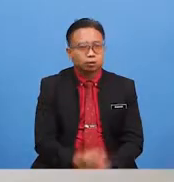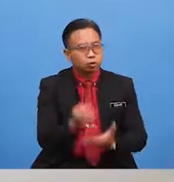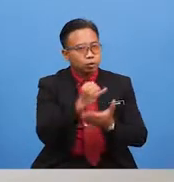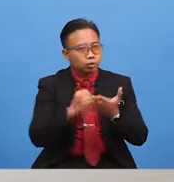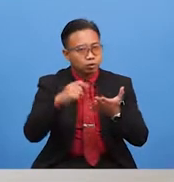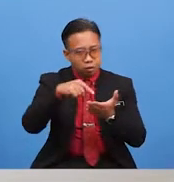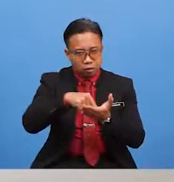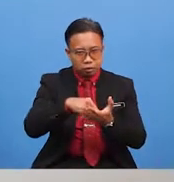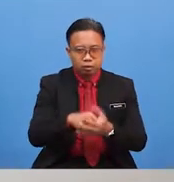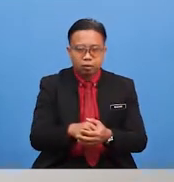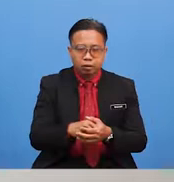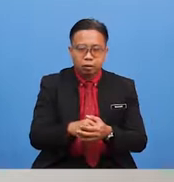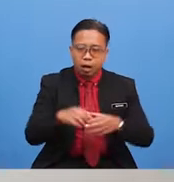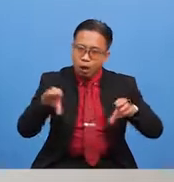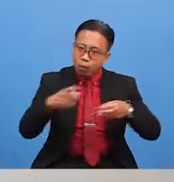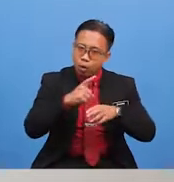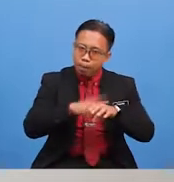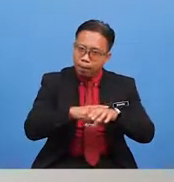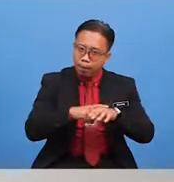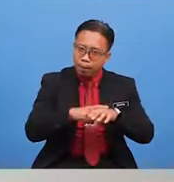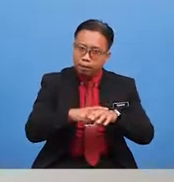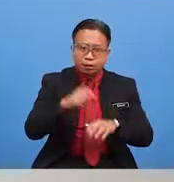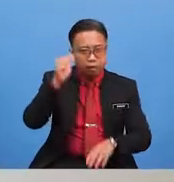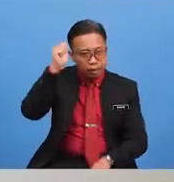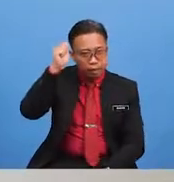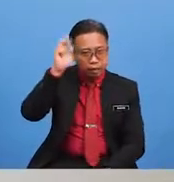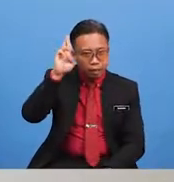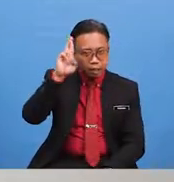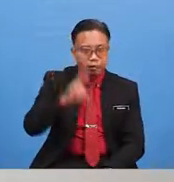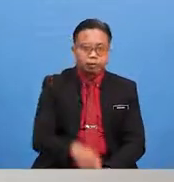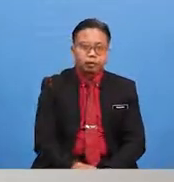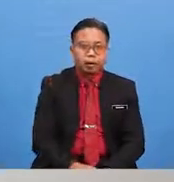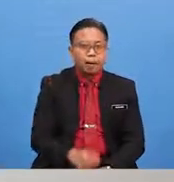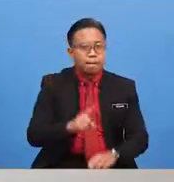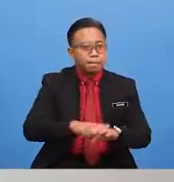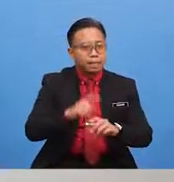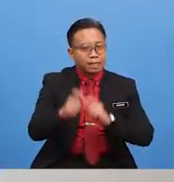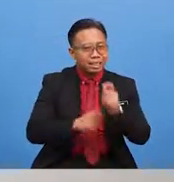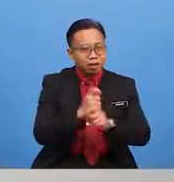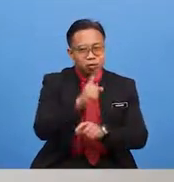ini dihasilkan oleh Anton Raphael Mengs pada tahun